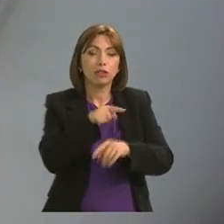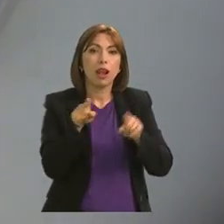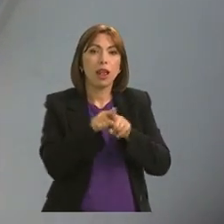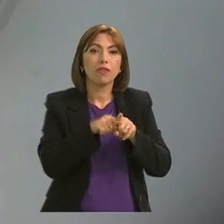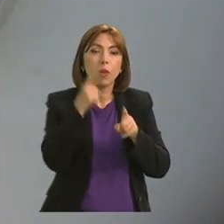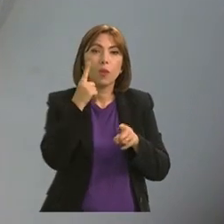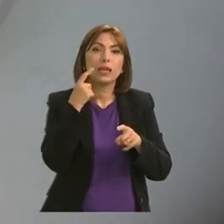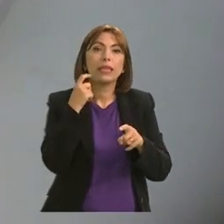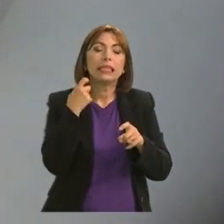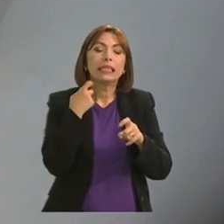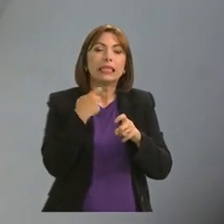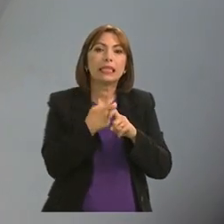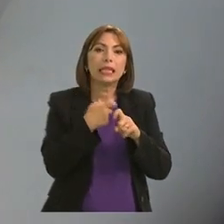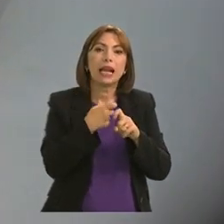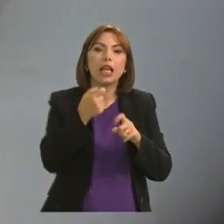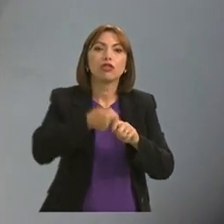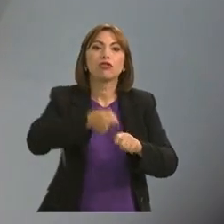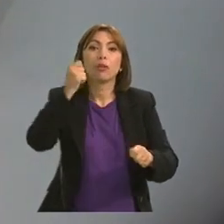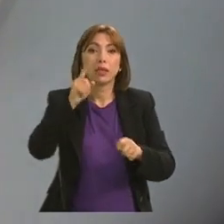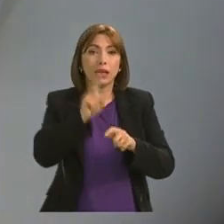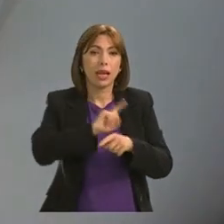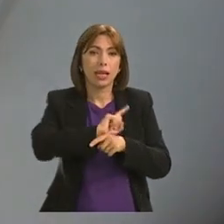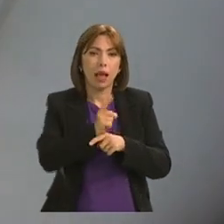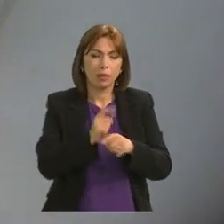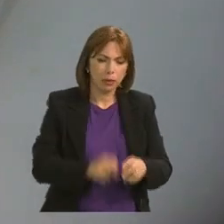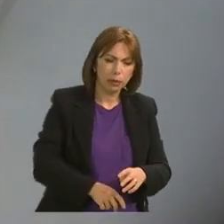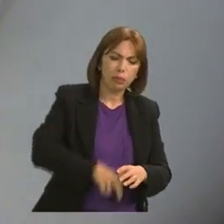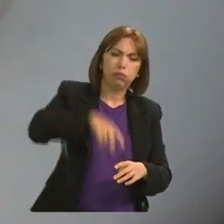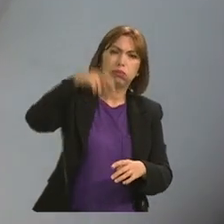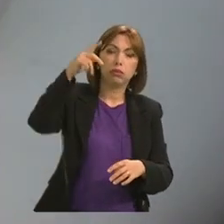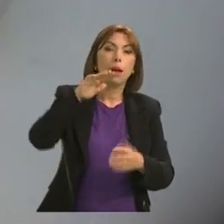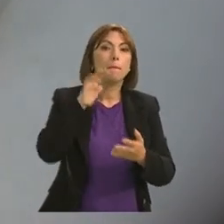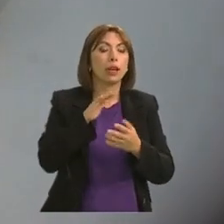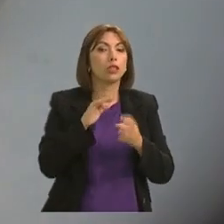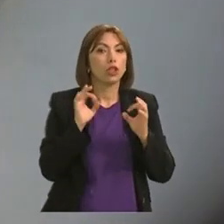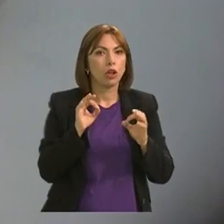unei sticle de șampanii. Dacă ar ieși rapid la suprafață, la presiunea